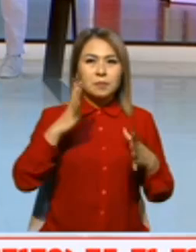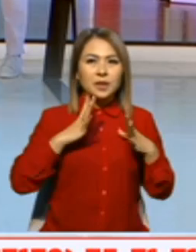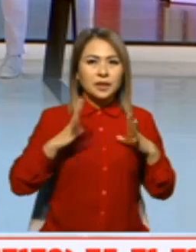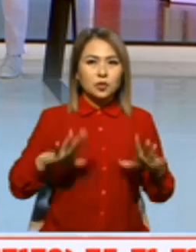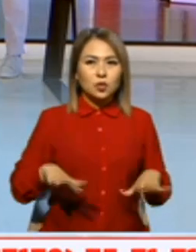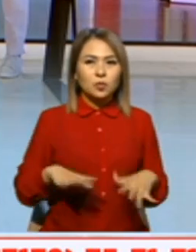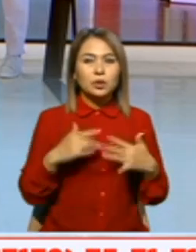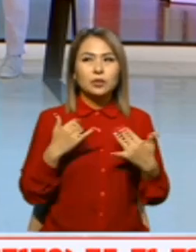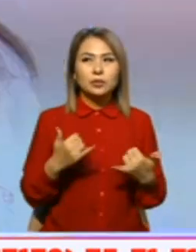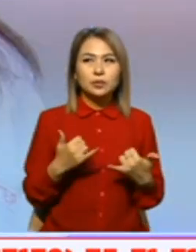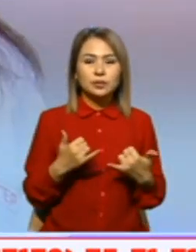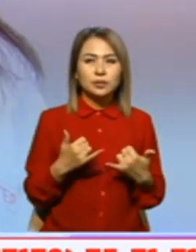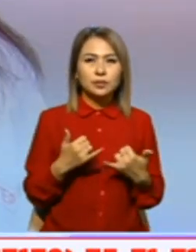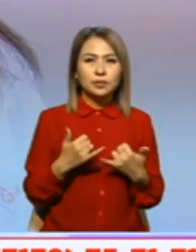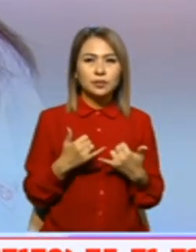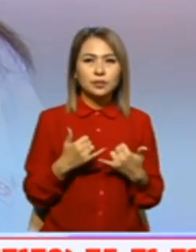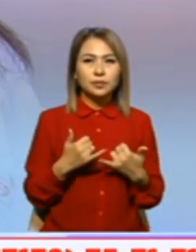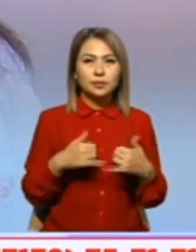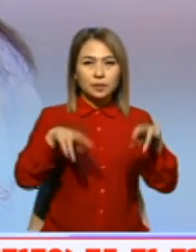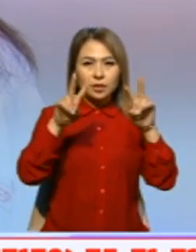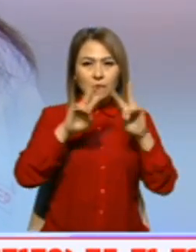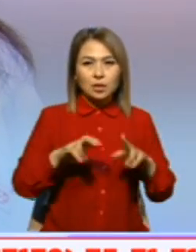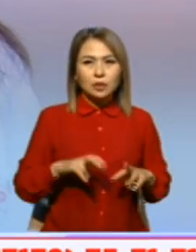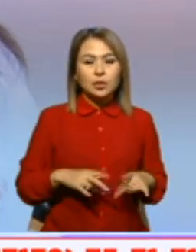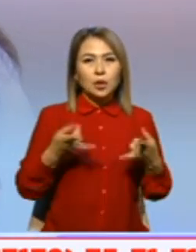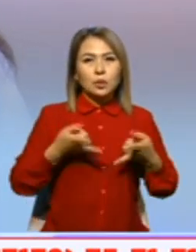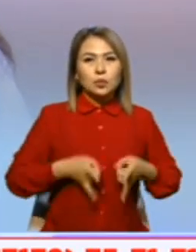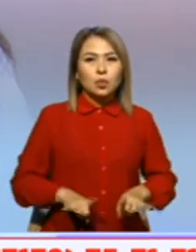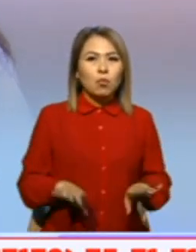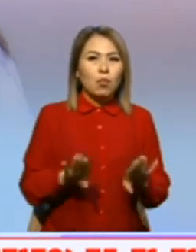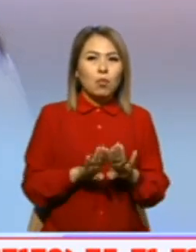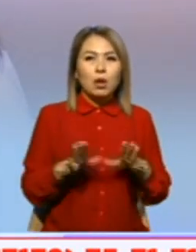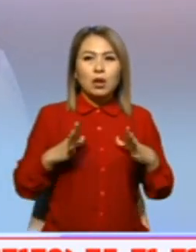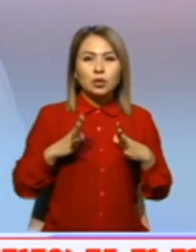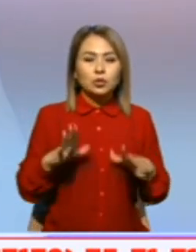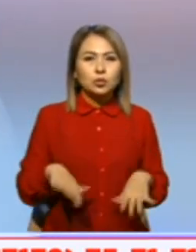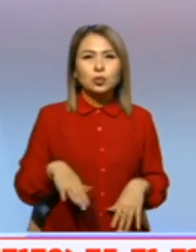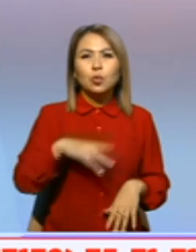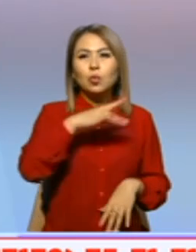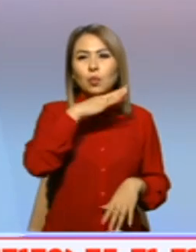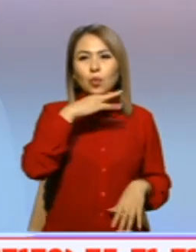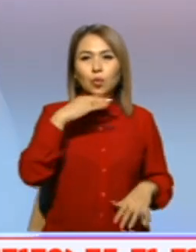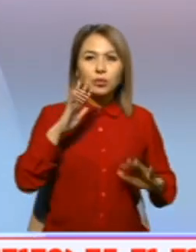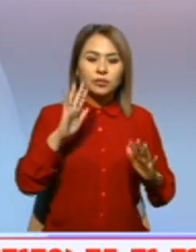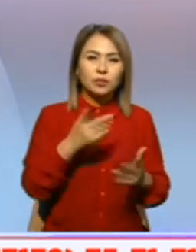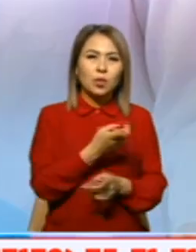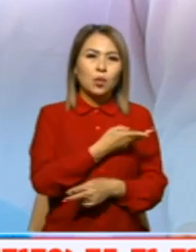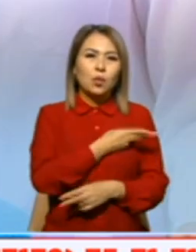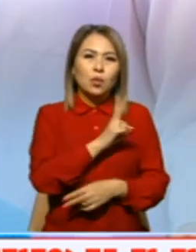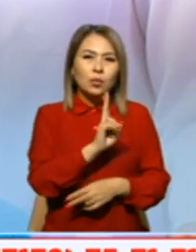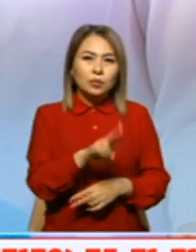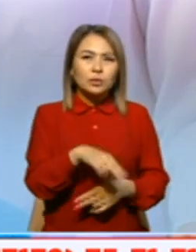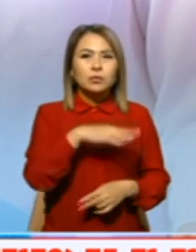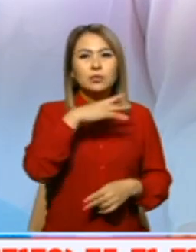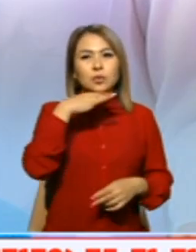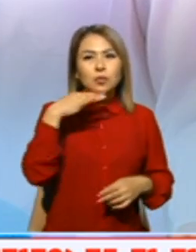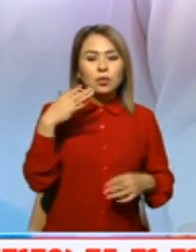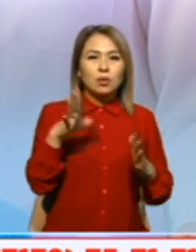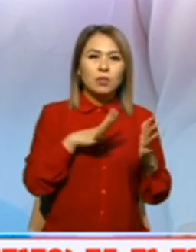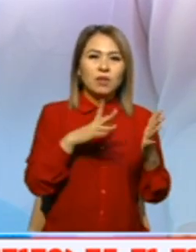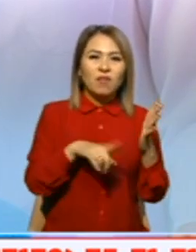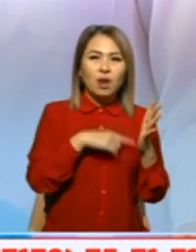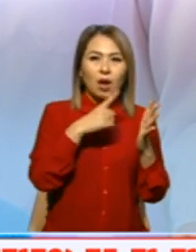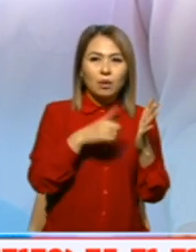жоқ. Ол диагностика ол туылған балдарда да болған жоқ. Көп жағдайда бұрын шетінеп кетті деген сөздер көп айтылатын,